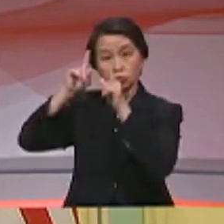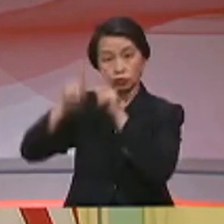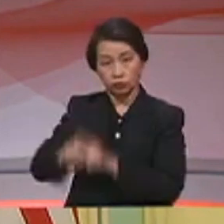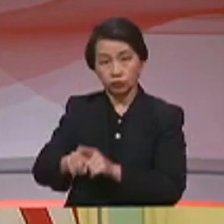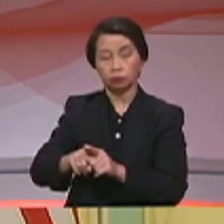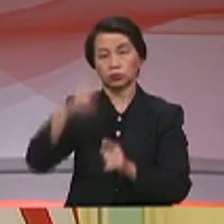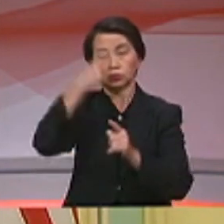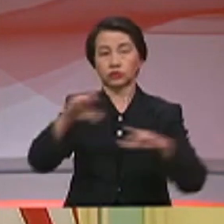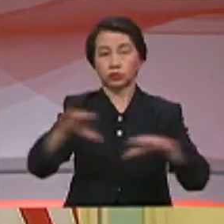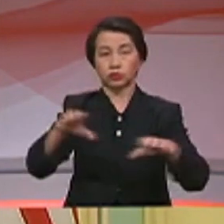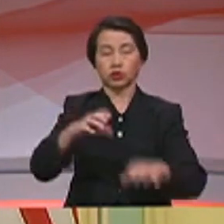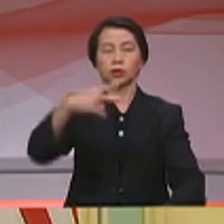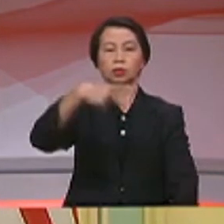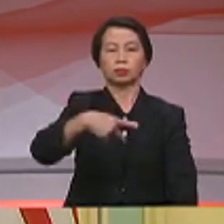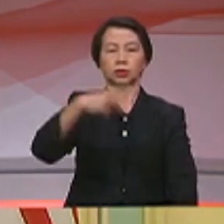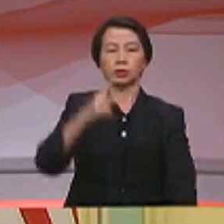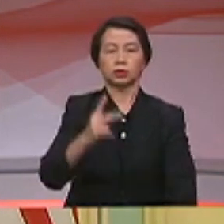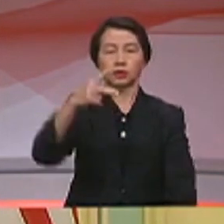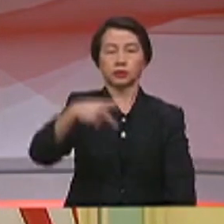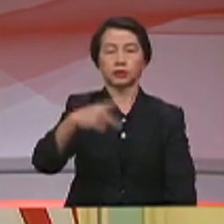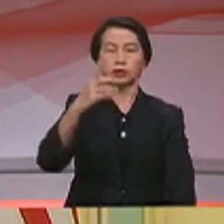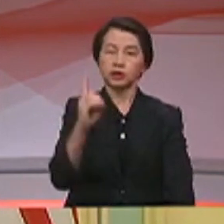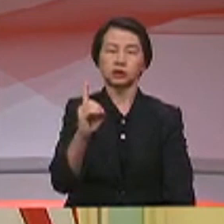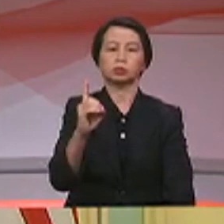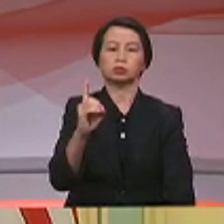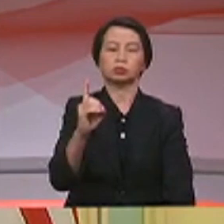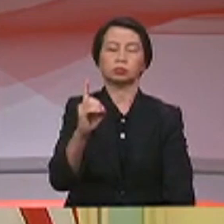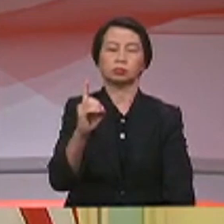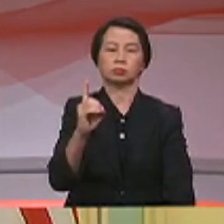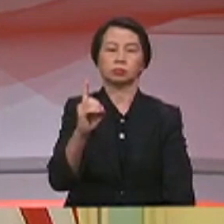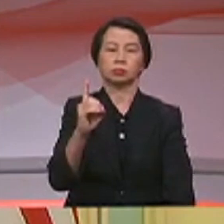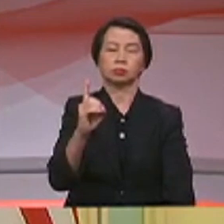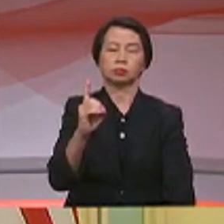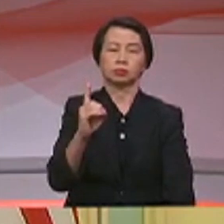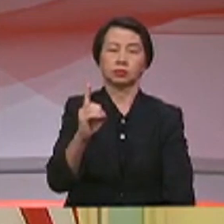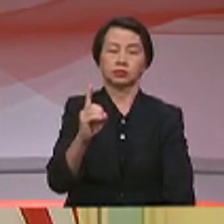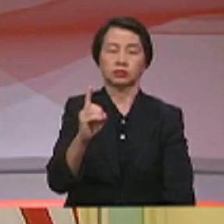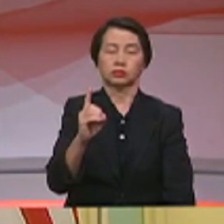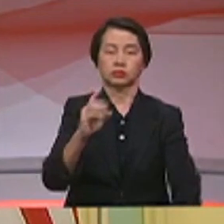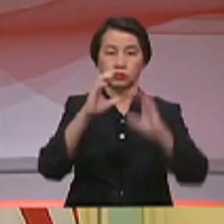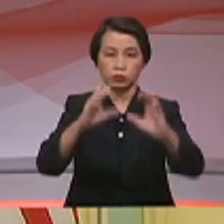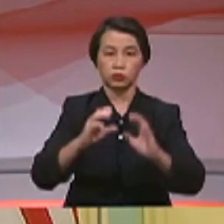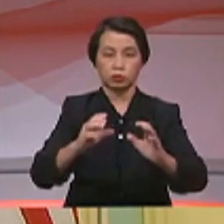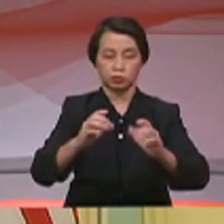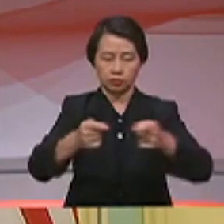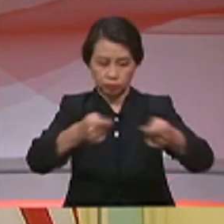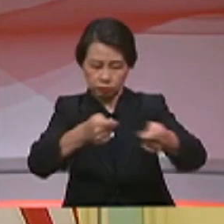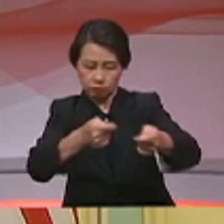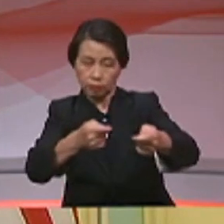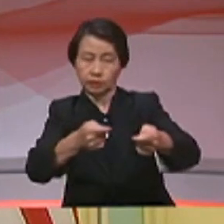untuk melaksanakan perintah kawalan pergerakan diperketatkan PKPD secara